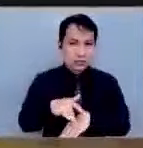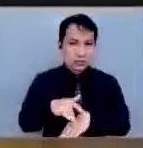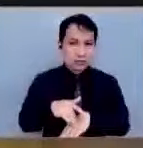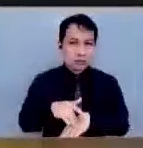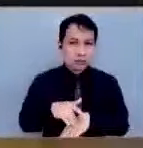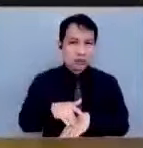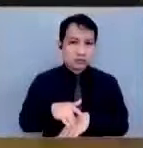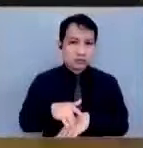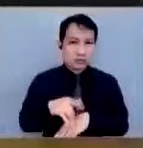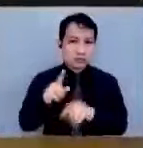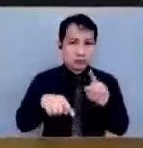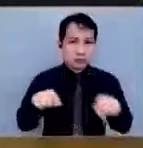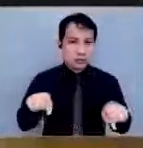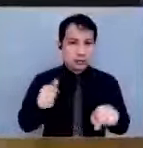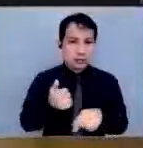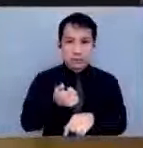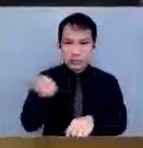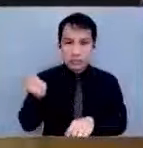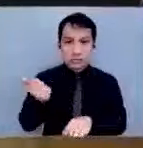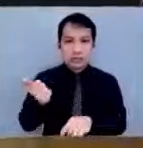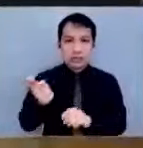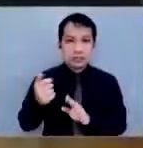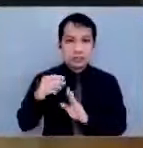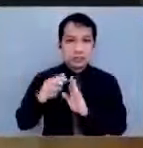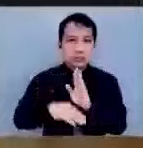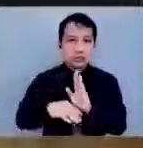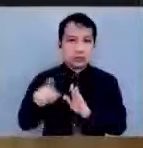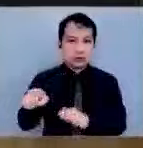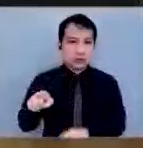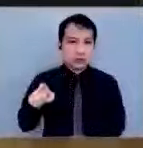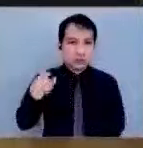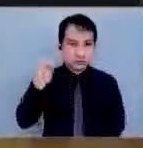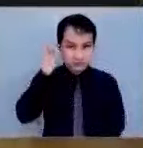iniba-iba niya, si Marcos.